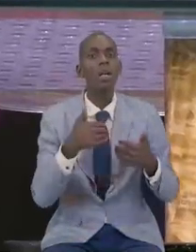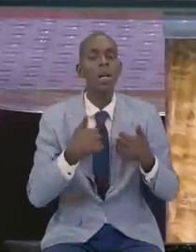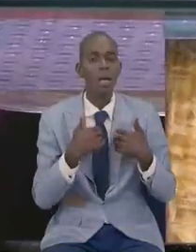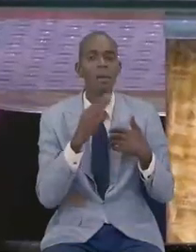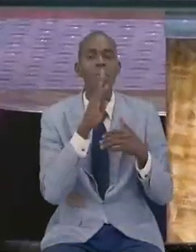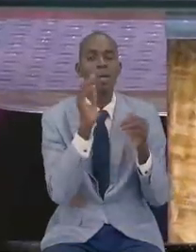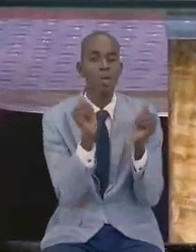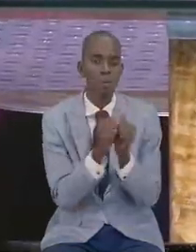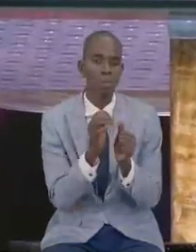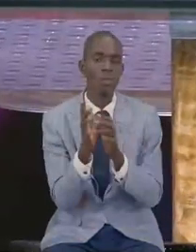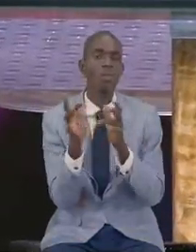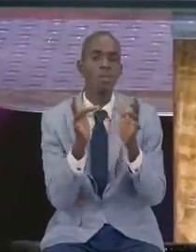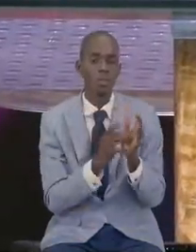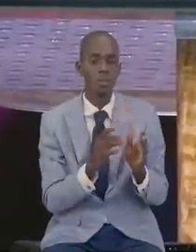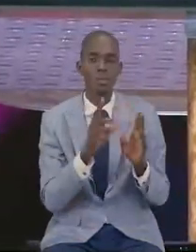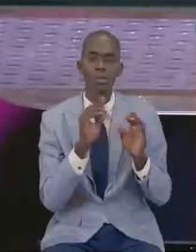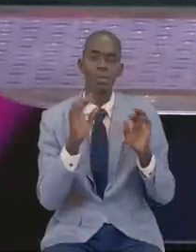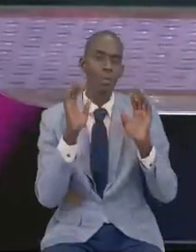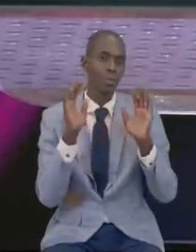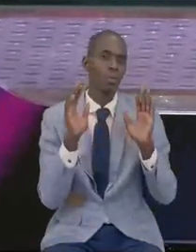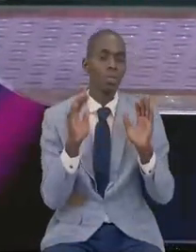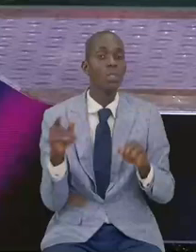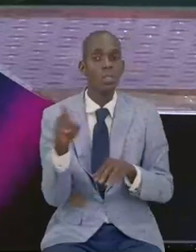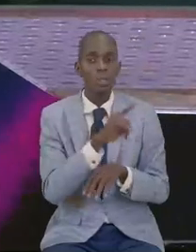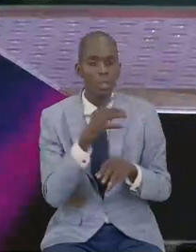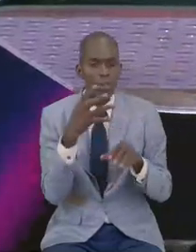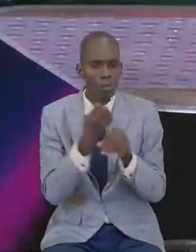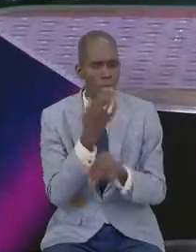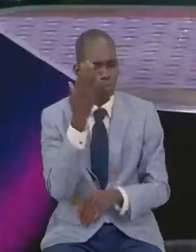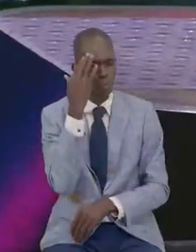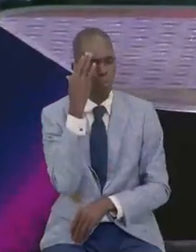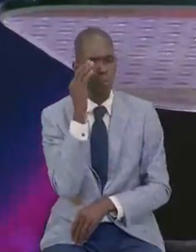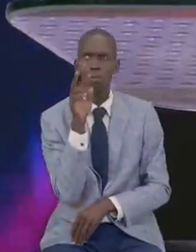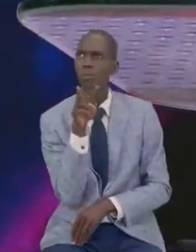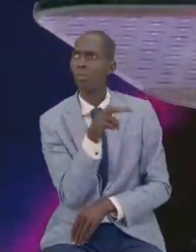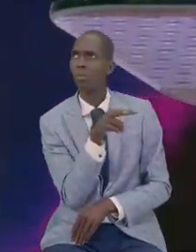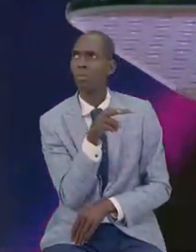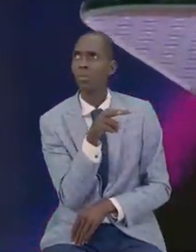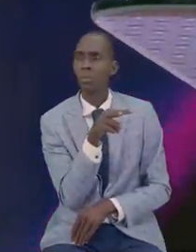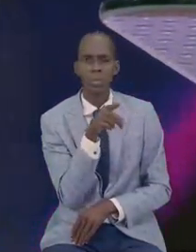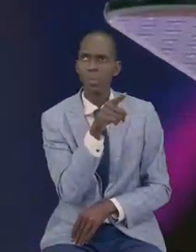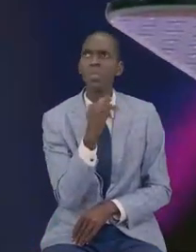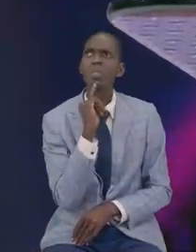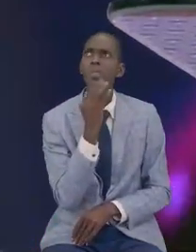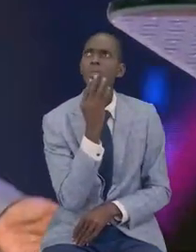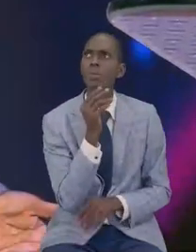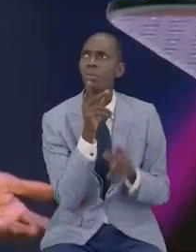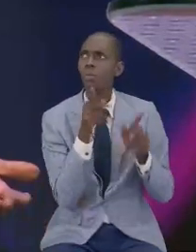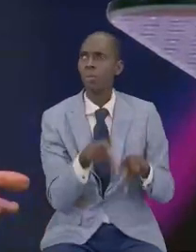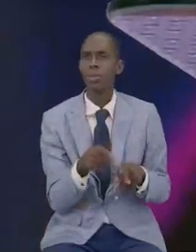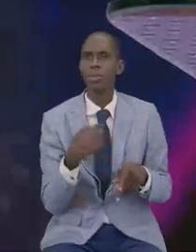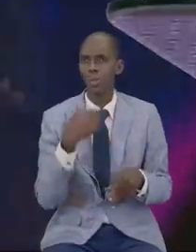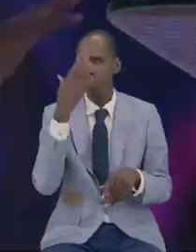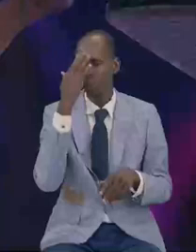Jésus. Alors, ils ont reconnu que ce sont des Juifs, nous connaissons